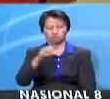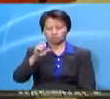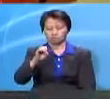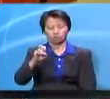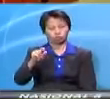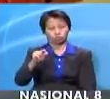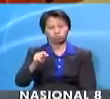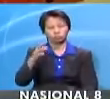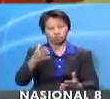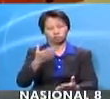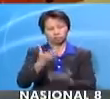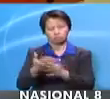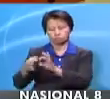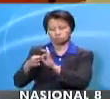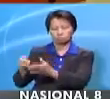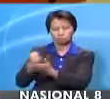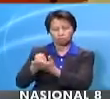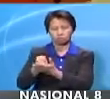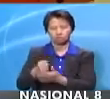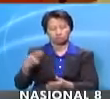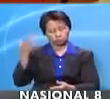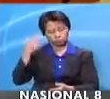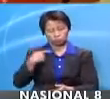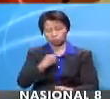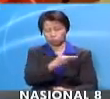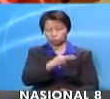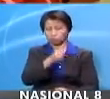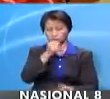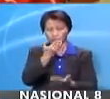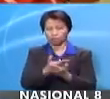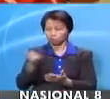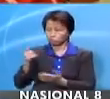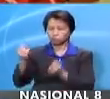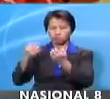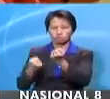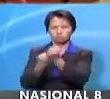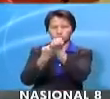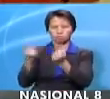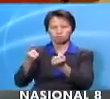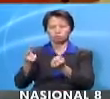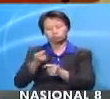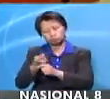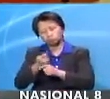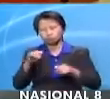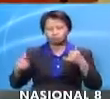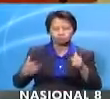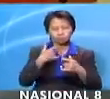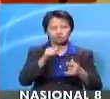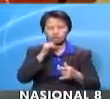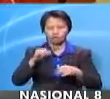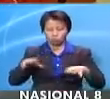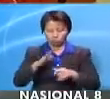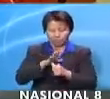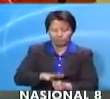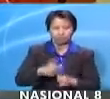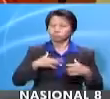masa tak bagus, dia pun keep supporting us. He's a happy-go-lucky coach, dia tak buat kita pressure.